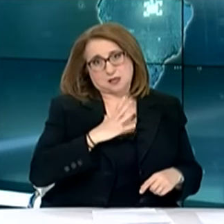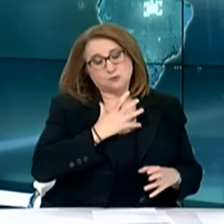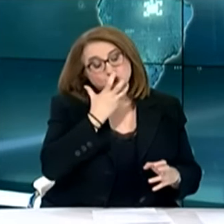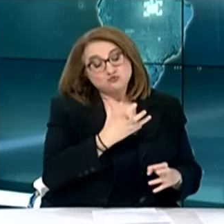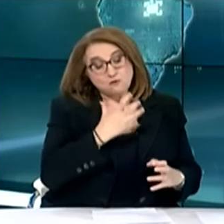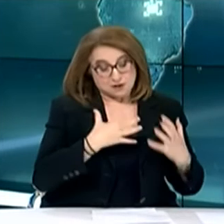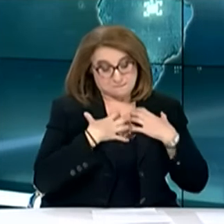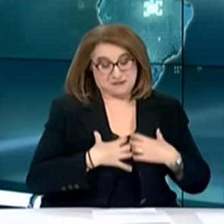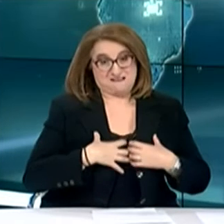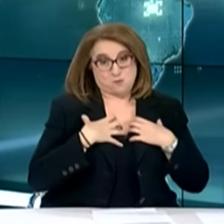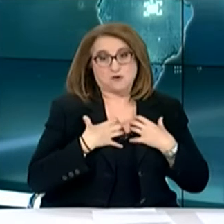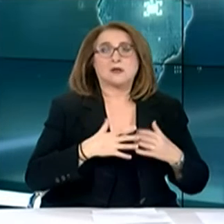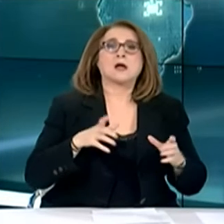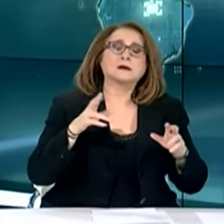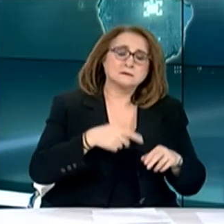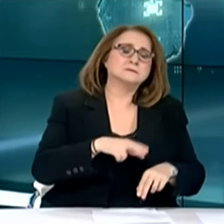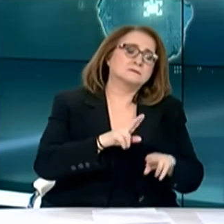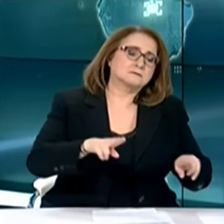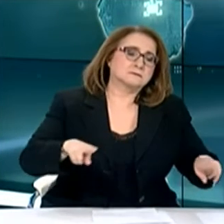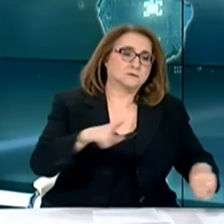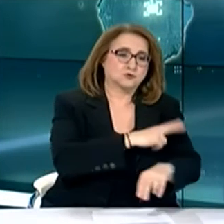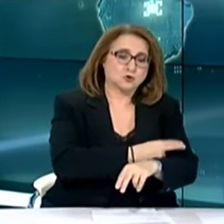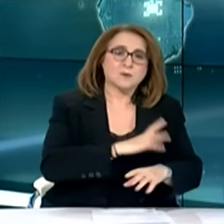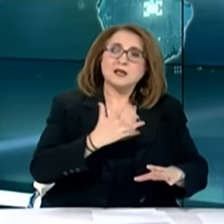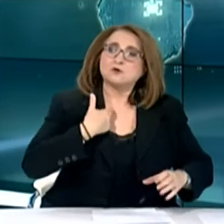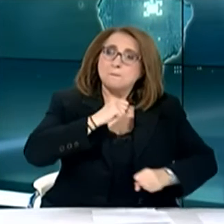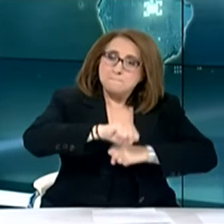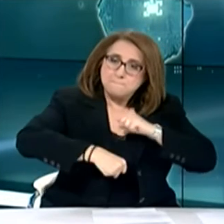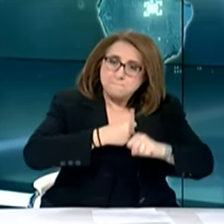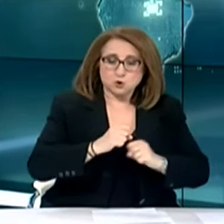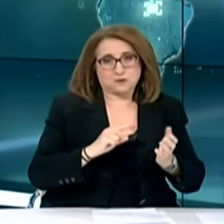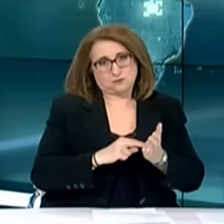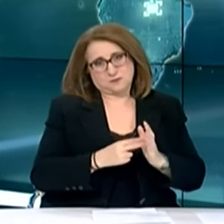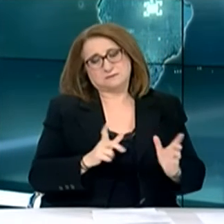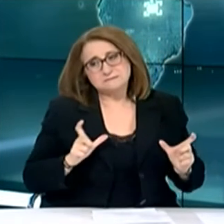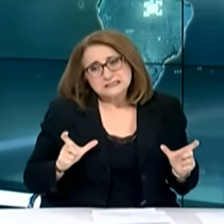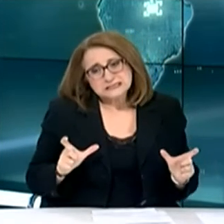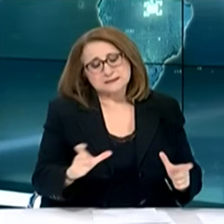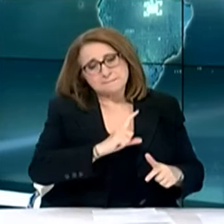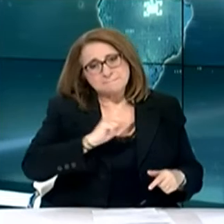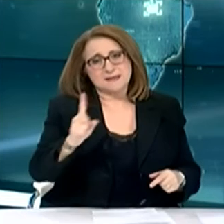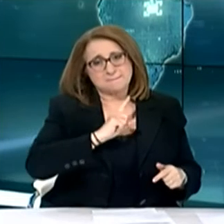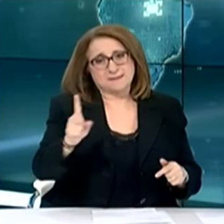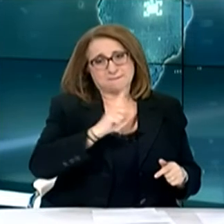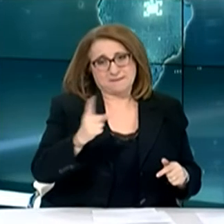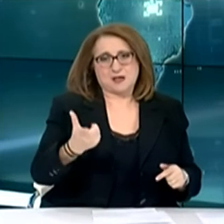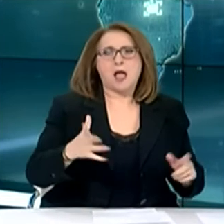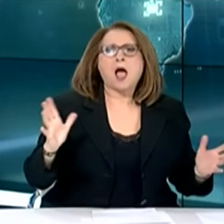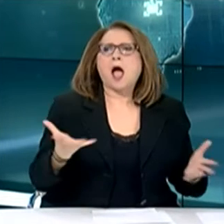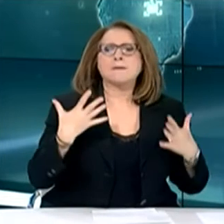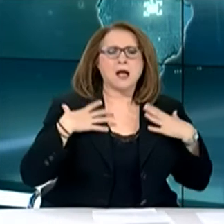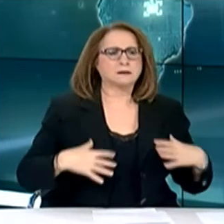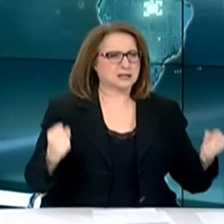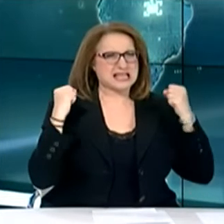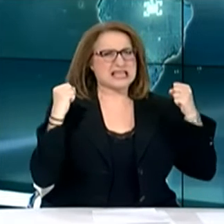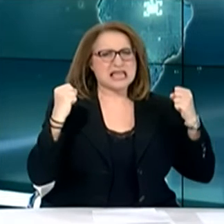αυτό έχουν ανακοινωθεί όλα αυτά τα μέτρα. Ένας ιός που αφορά όλους μας θα πλήξει πιο σοβαρά τις ομάδες του πληθυσμού που ανήκουν σε αυτές τις